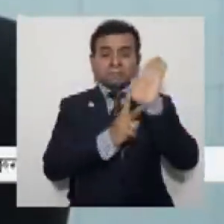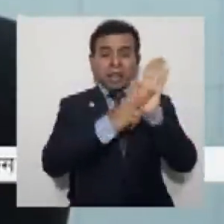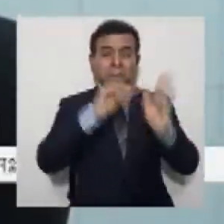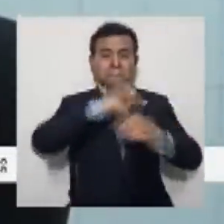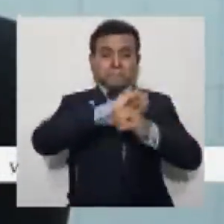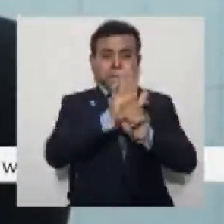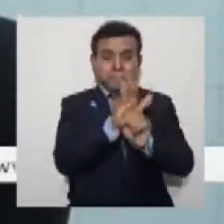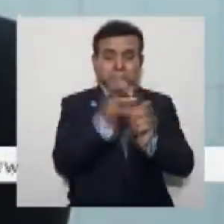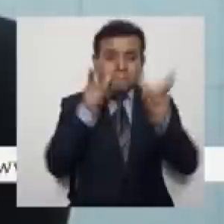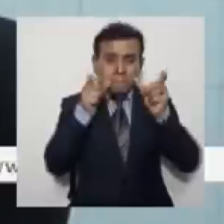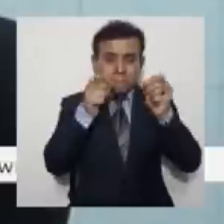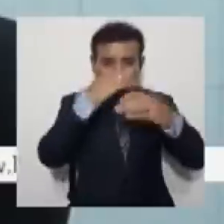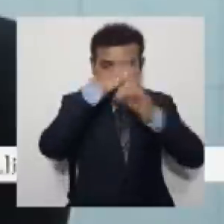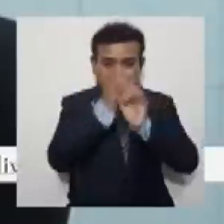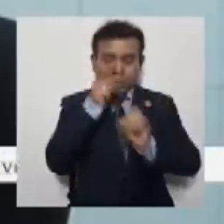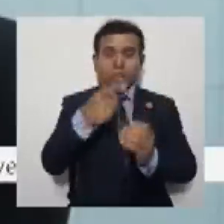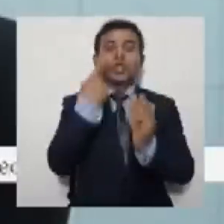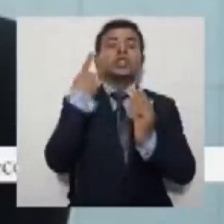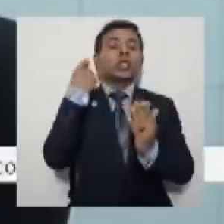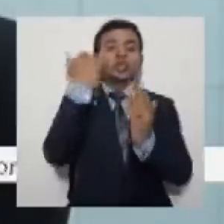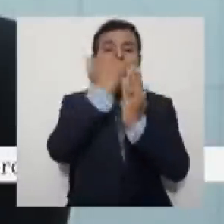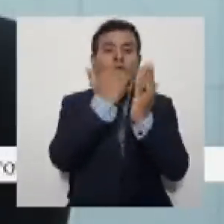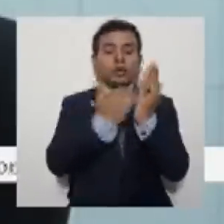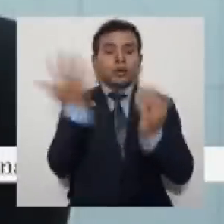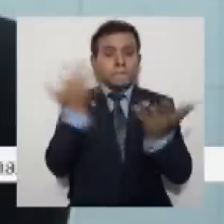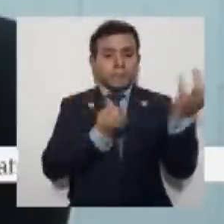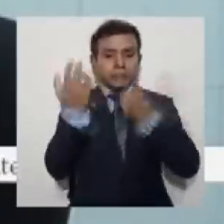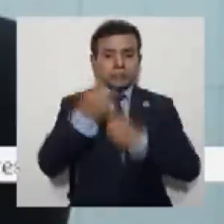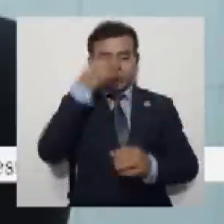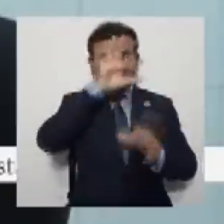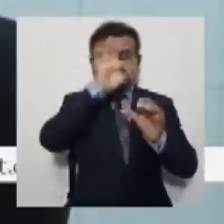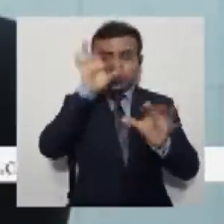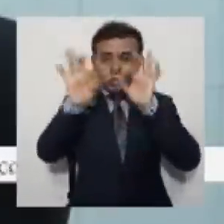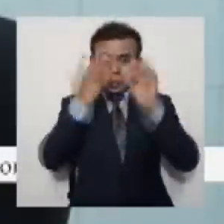সংগ্রহ করেছি 3921টি এবং পরীক্ষা করেছি